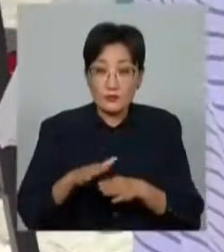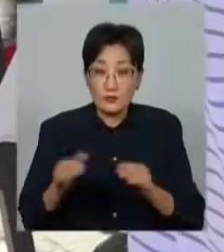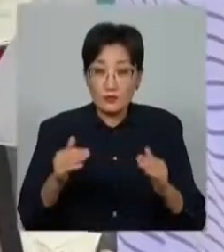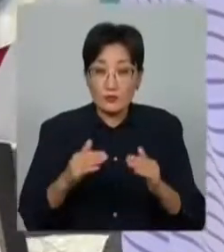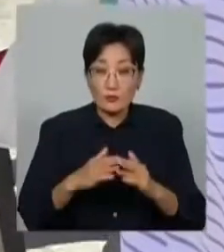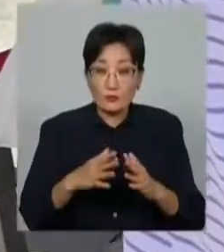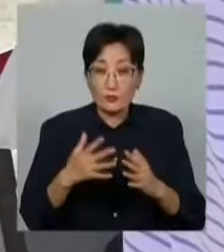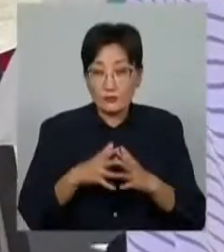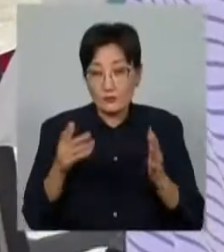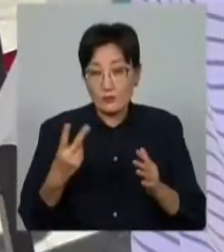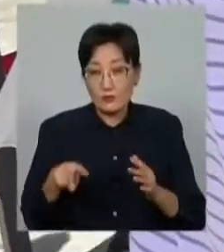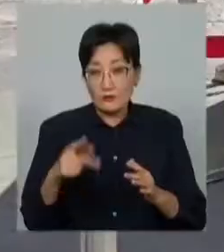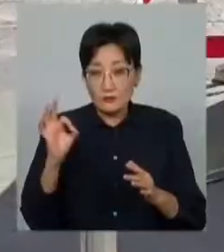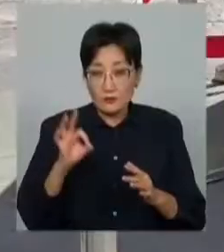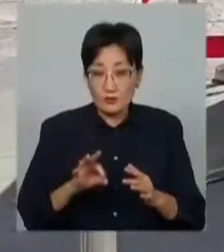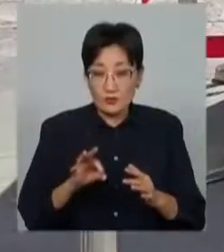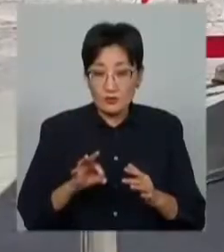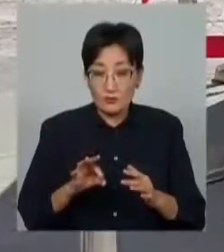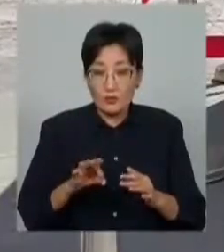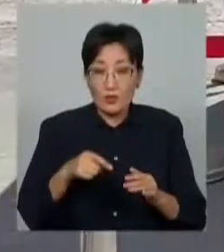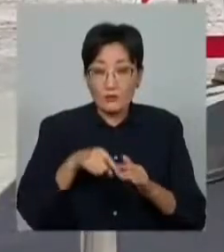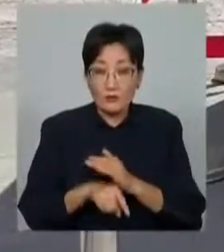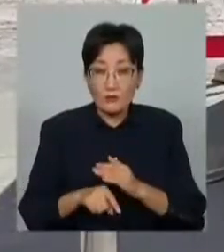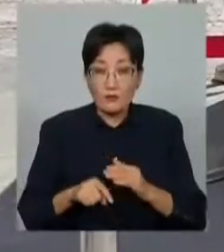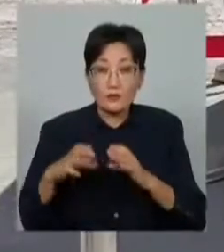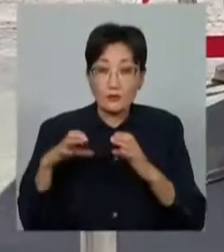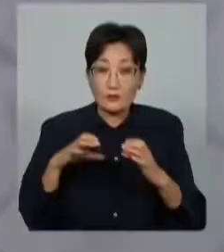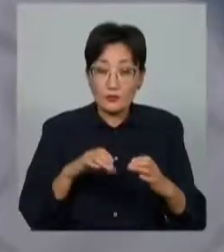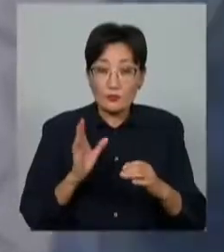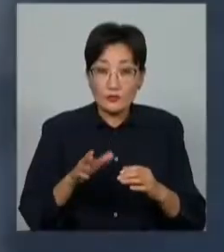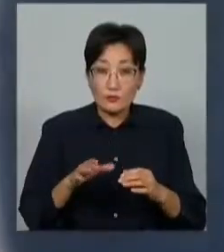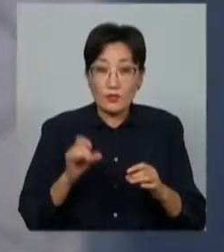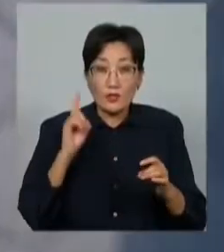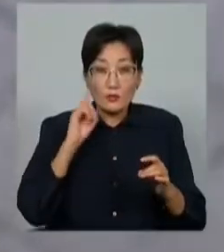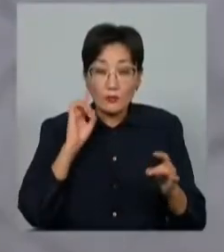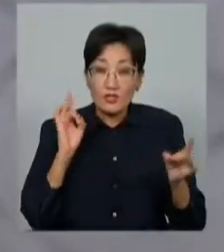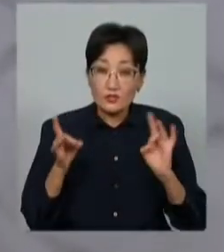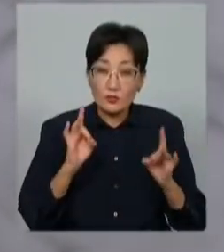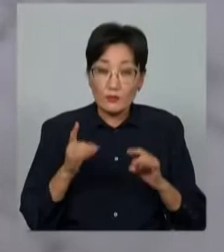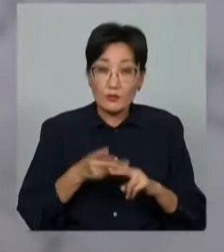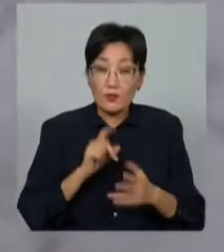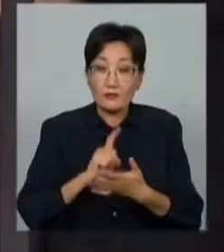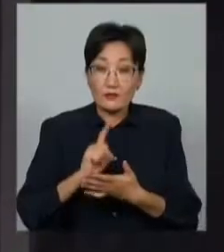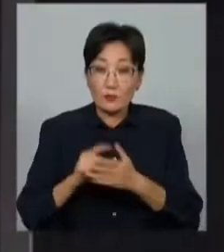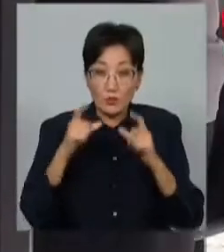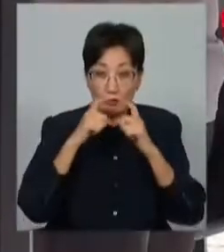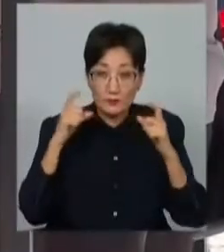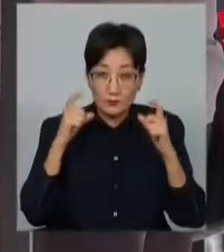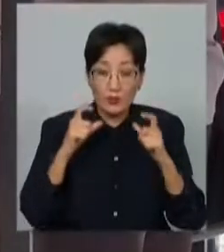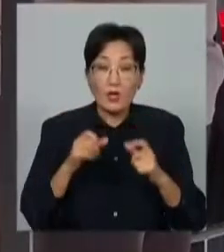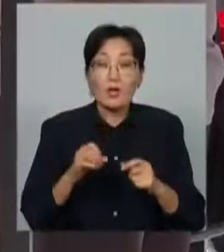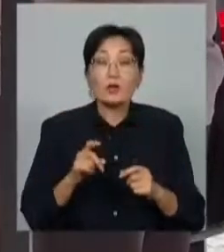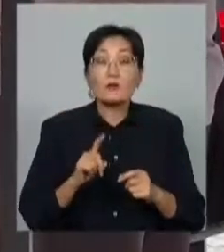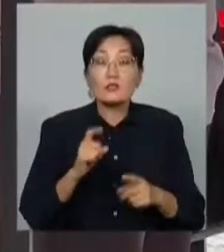будет увеличена на 20%. В салонах общественного транспорта будет звучать оповещение об обязательном ношении масок. А